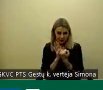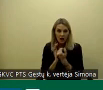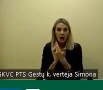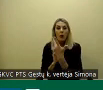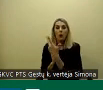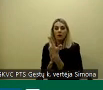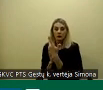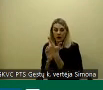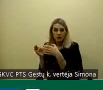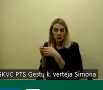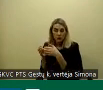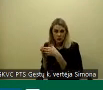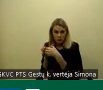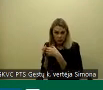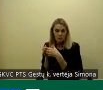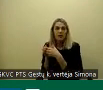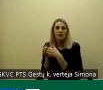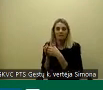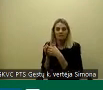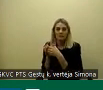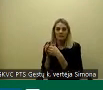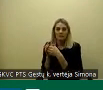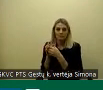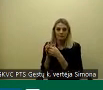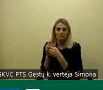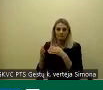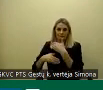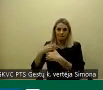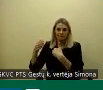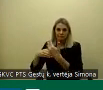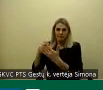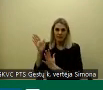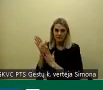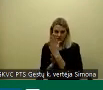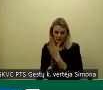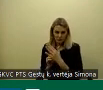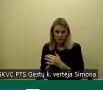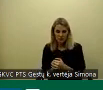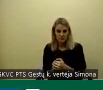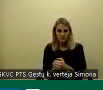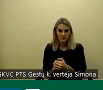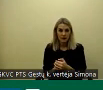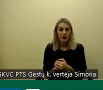yra skirta darniajam vystymuisi. Na, asmens galių